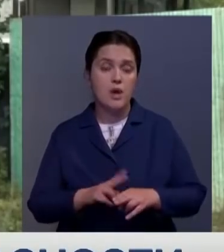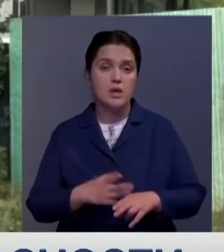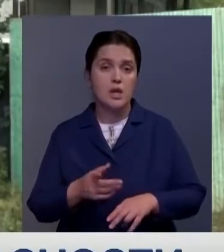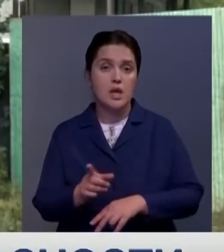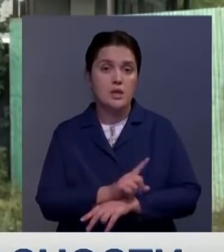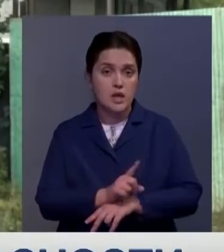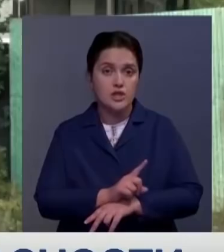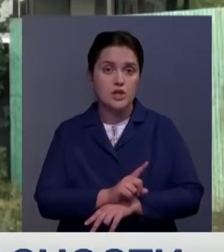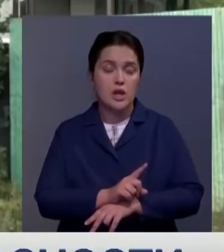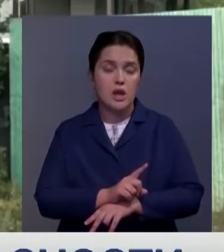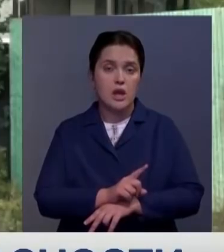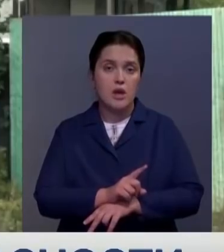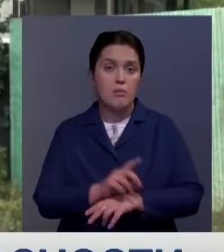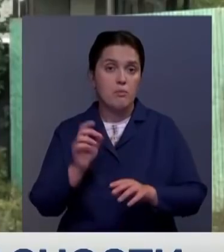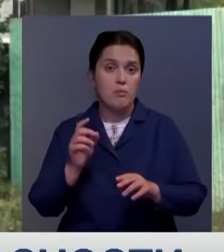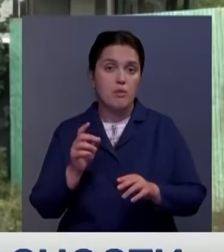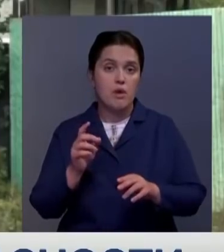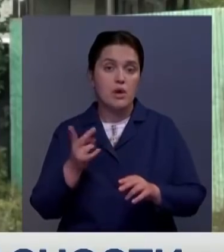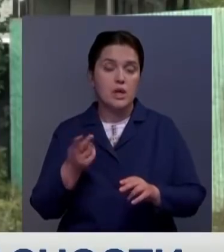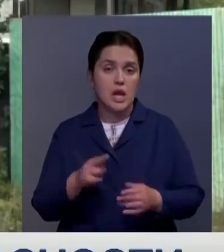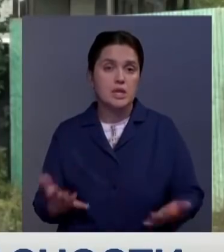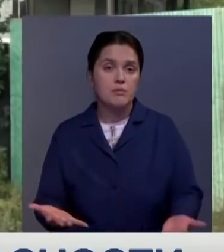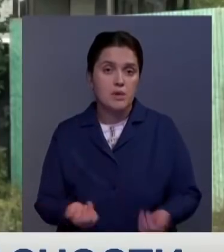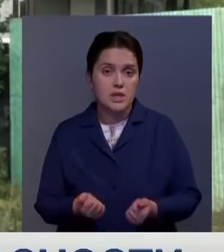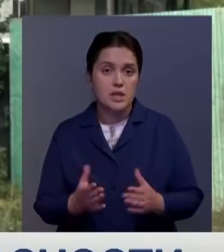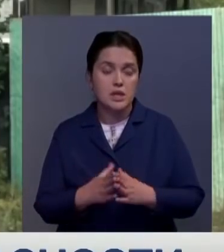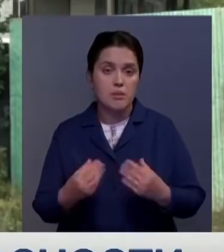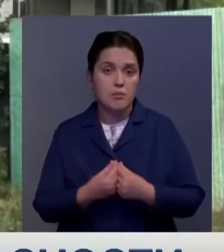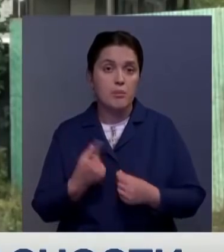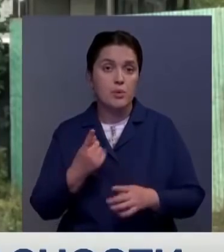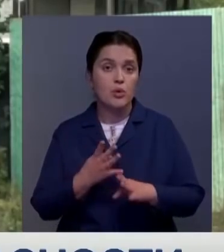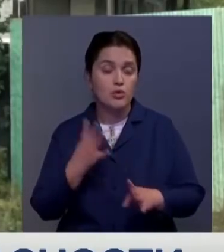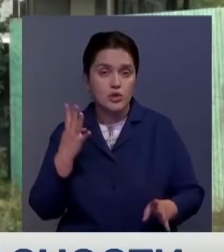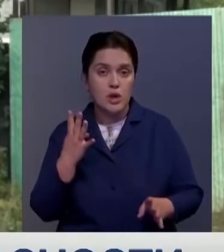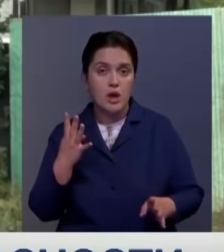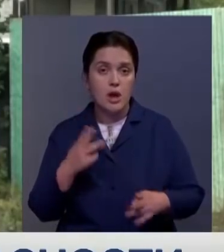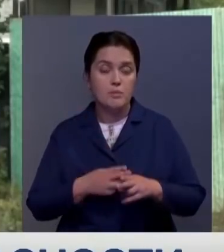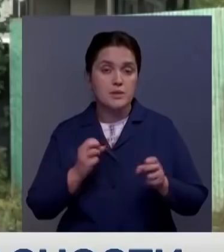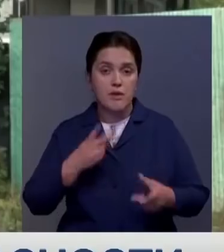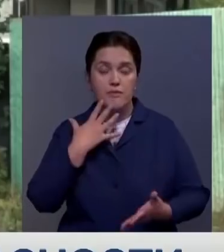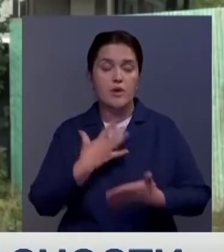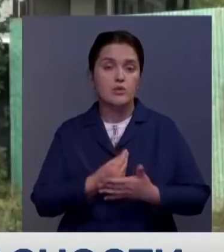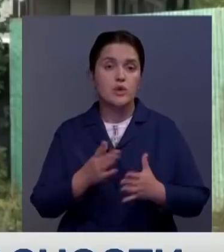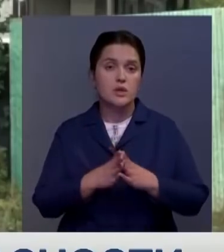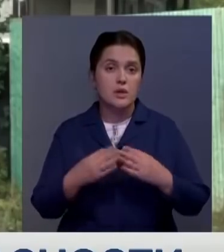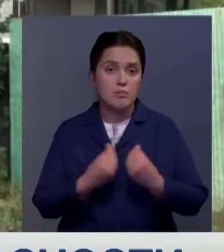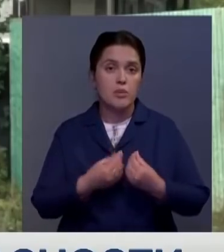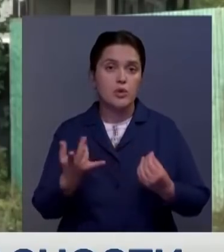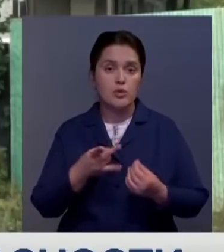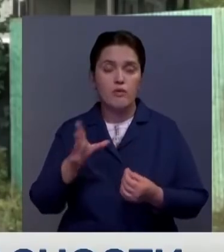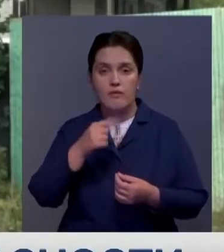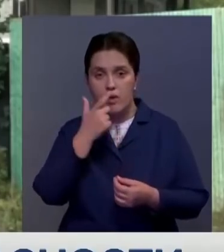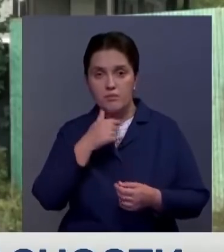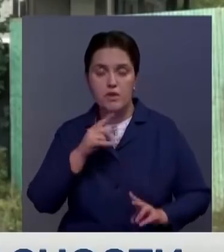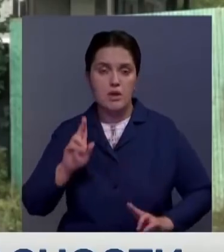являются панацеей для спасения, скажем так, семьи. В первую очередь, надо будет обезопасить свою семью. Это вот элементарное требование провести